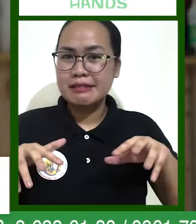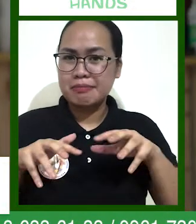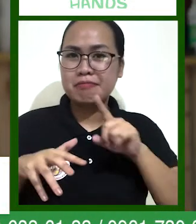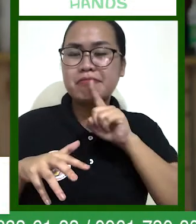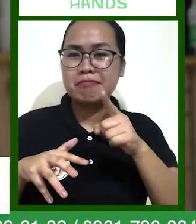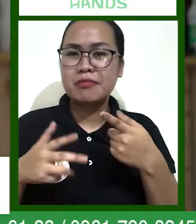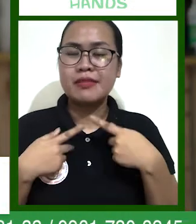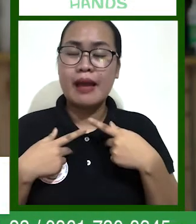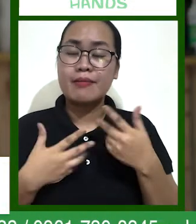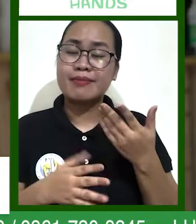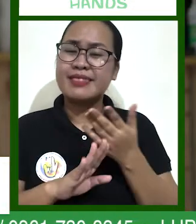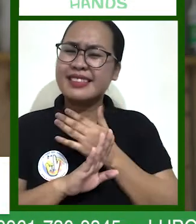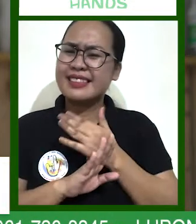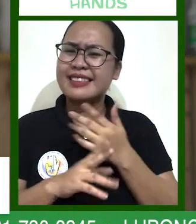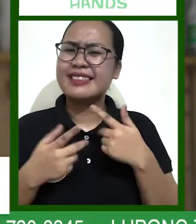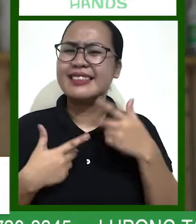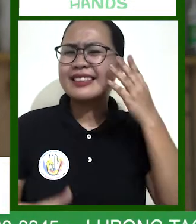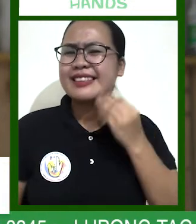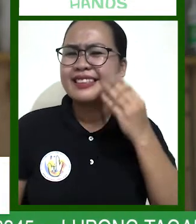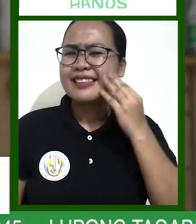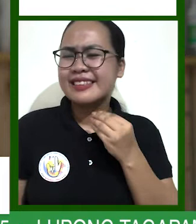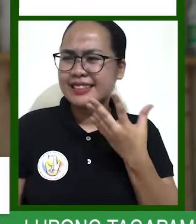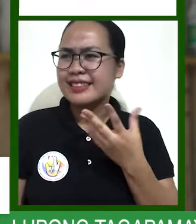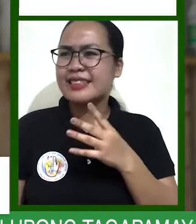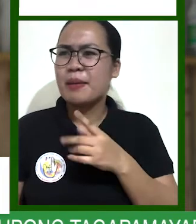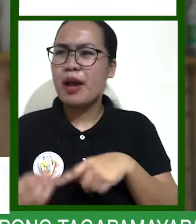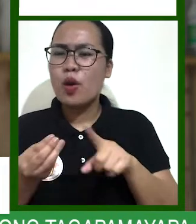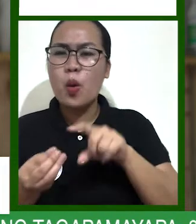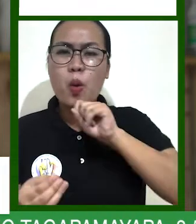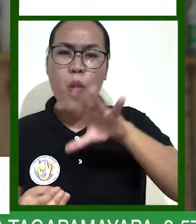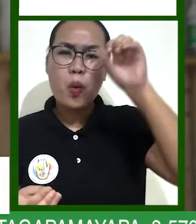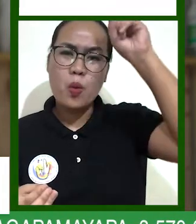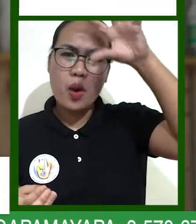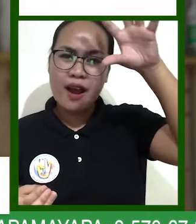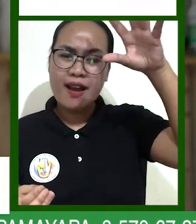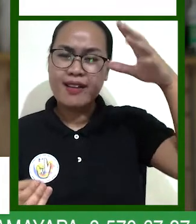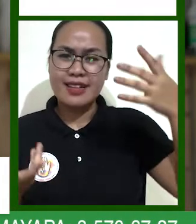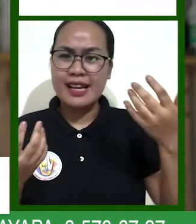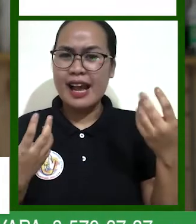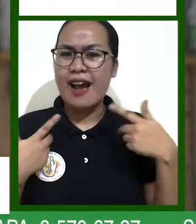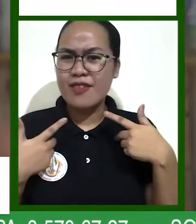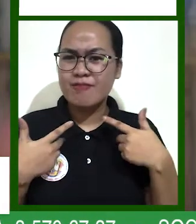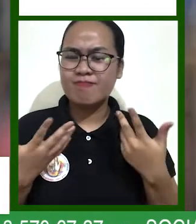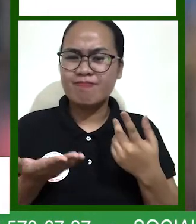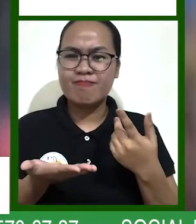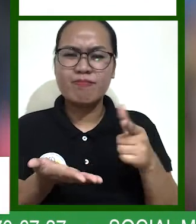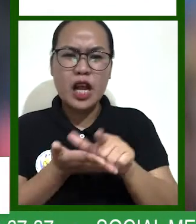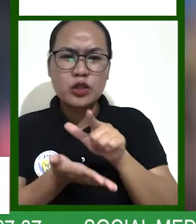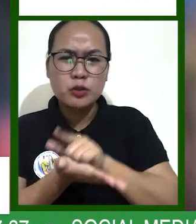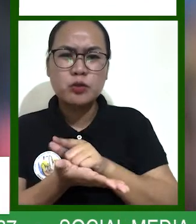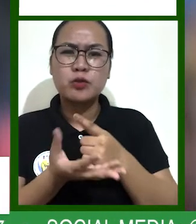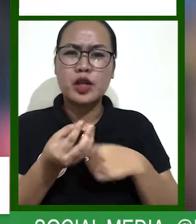ng isang activity para po sa ating mga senior citizens. So ito po ay nagkaroon ng lecture sa